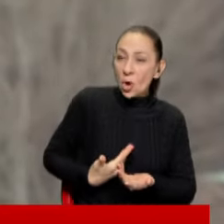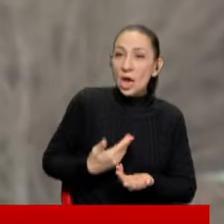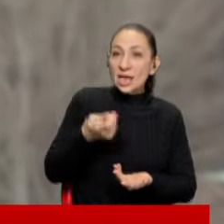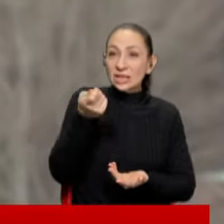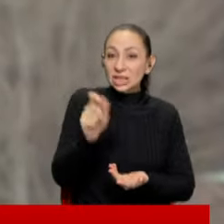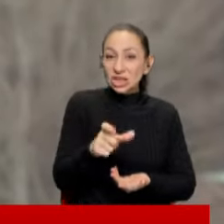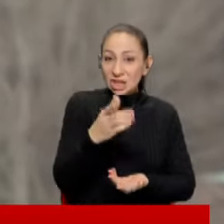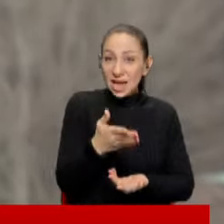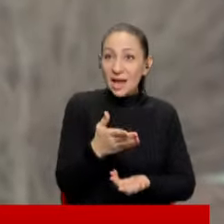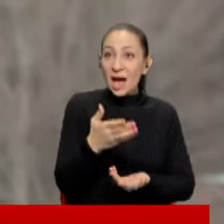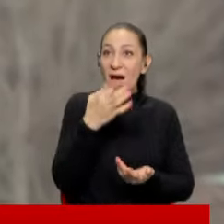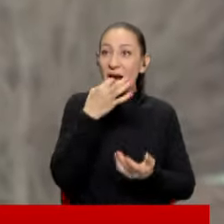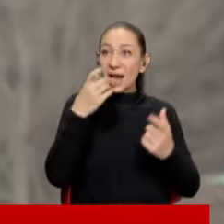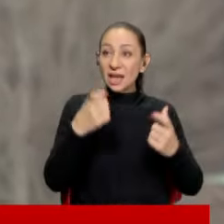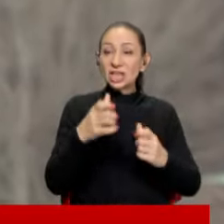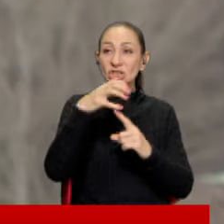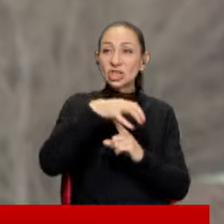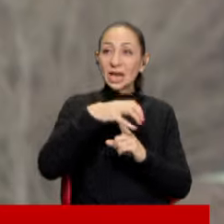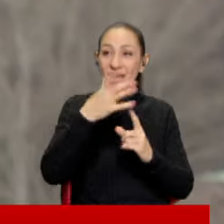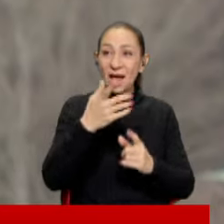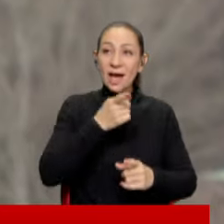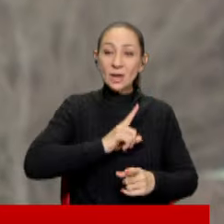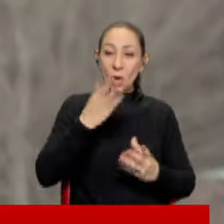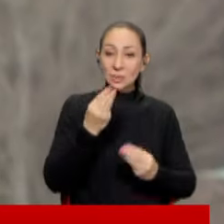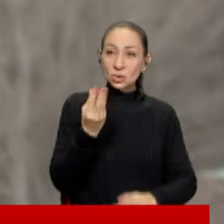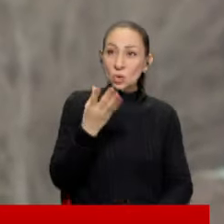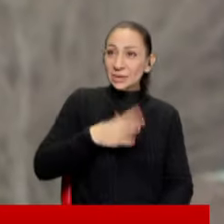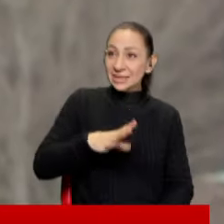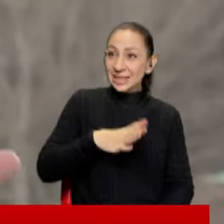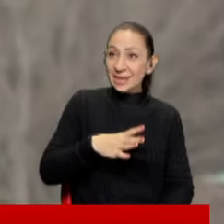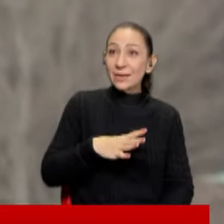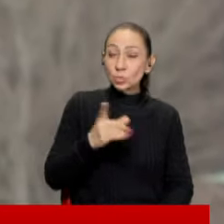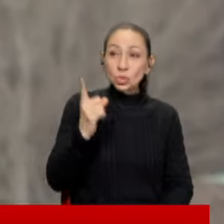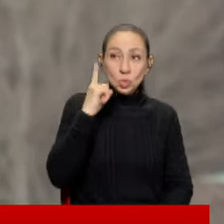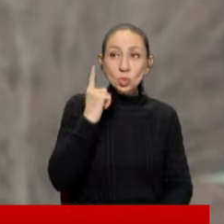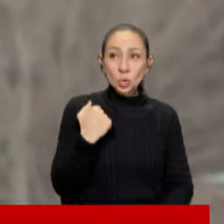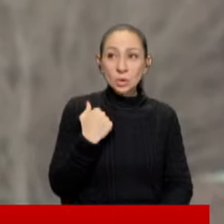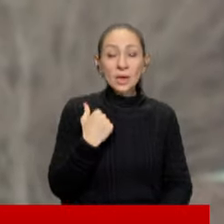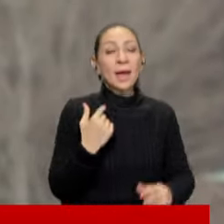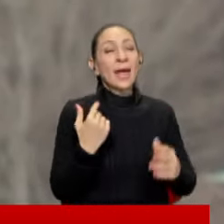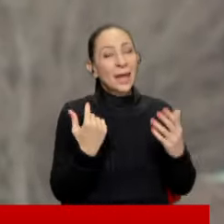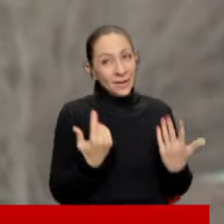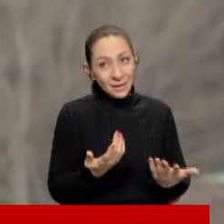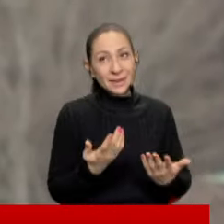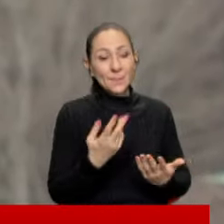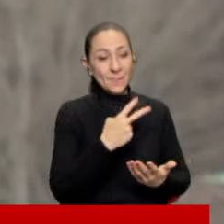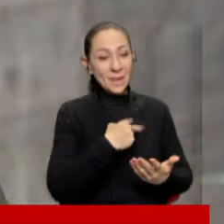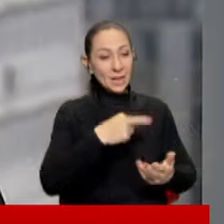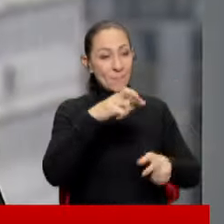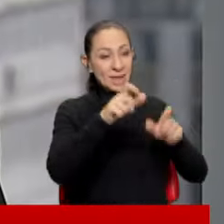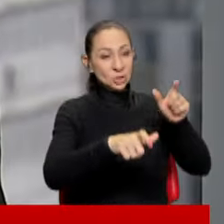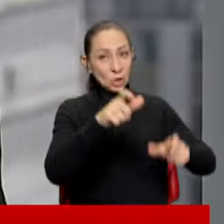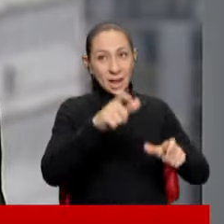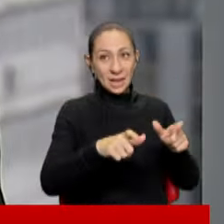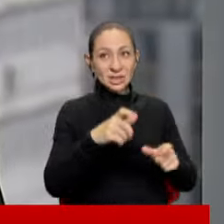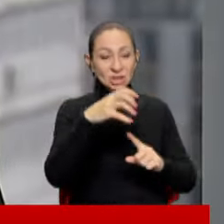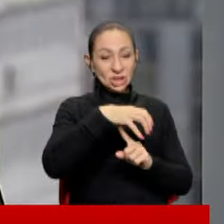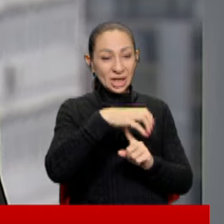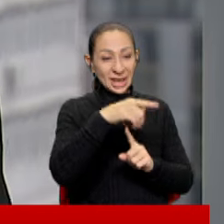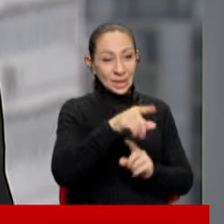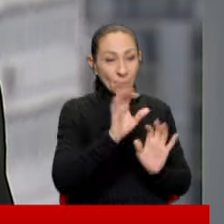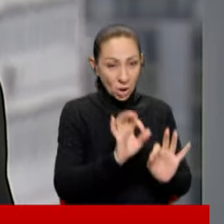İşçi evet. De Ankara'da, Çankaya'da aday olmanızı çok istedi. Bunu evet. Da duyduk biz. Hem tabii belediye personelimiz de yani